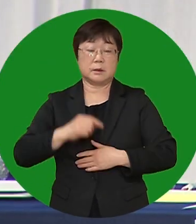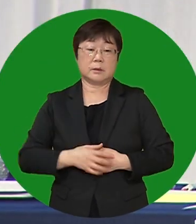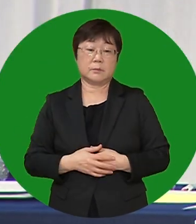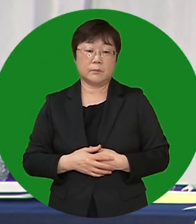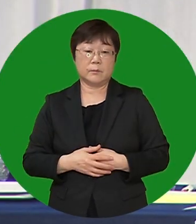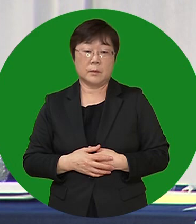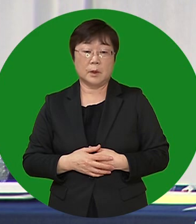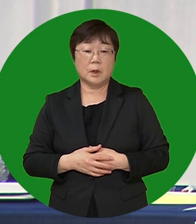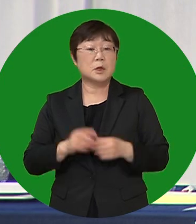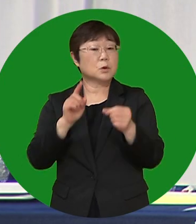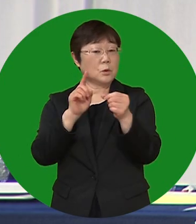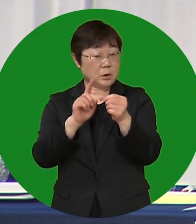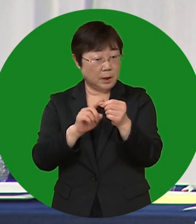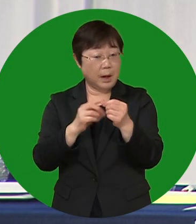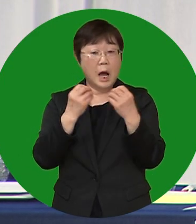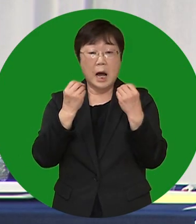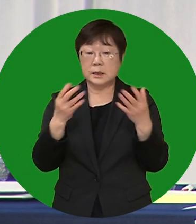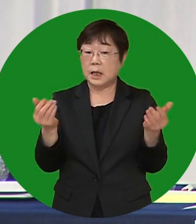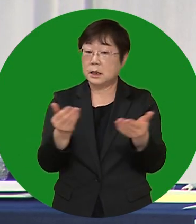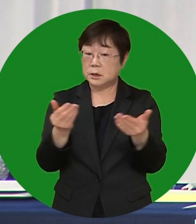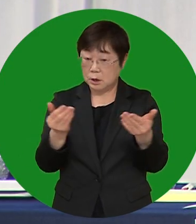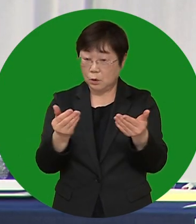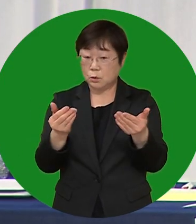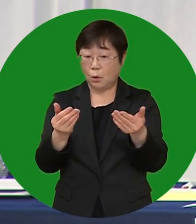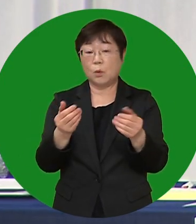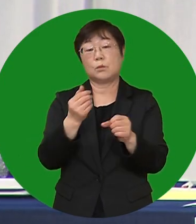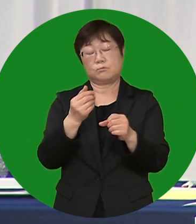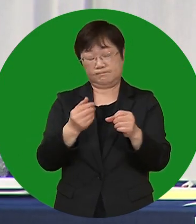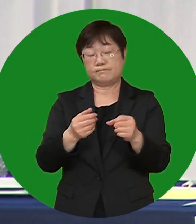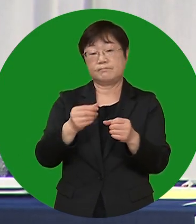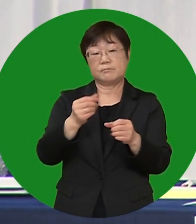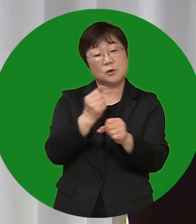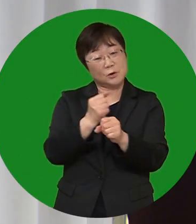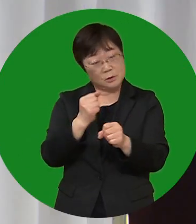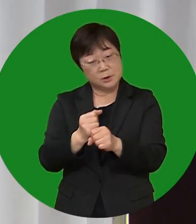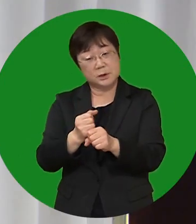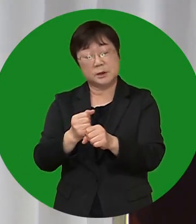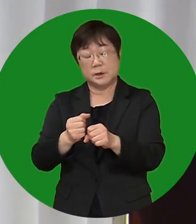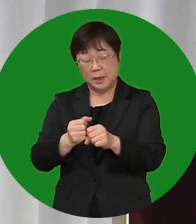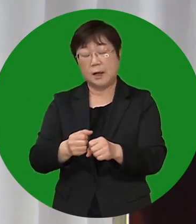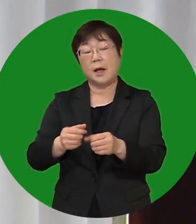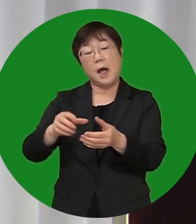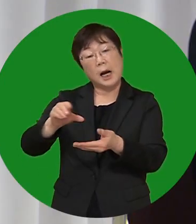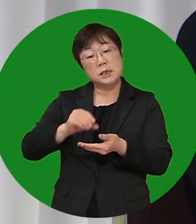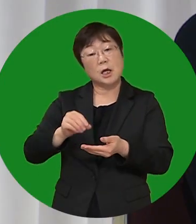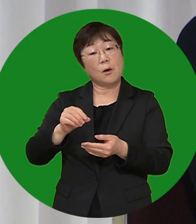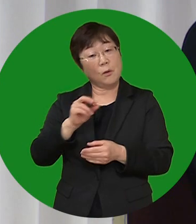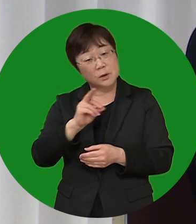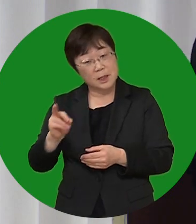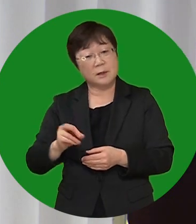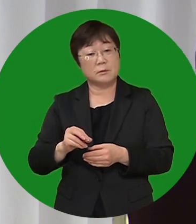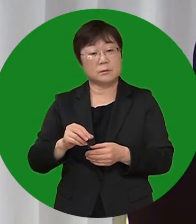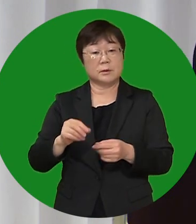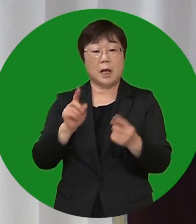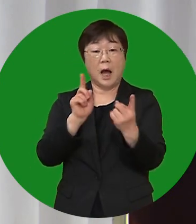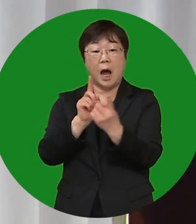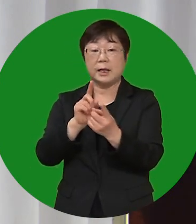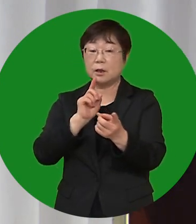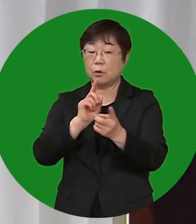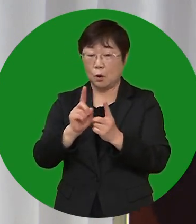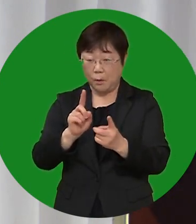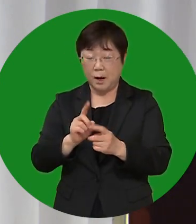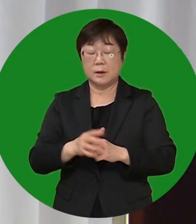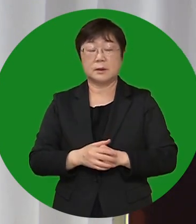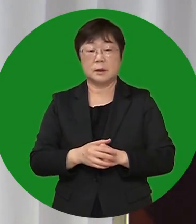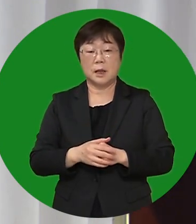にそのためにが新しい仕事どんどん作って火星もぜっていう合言葉